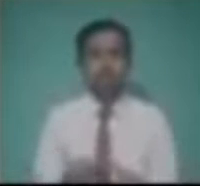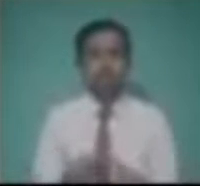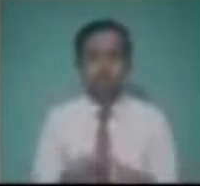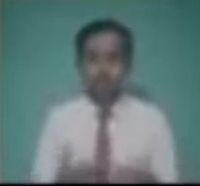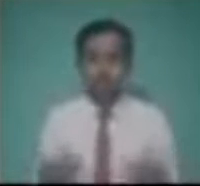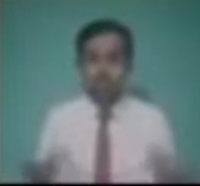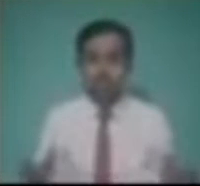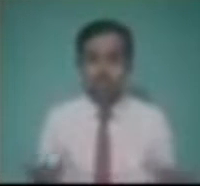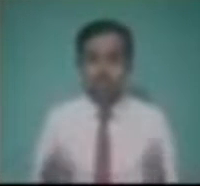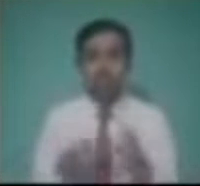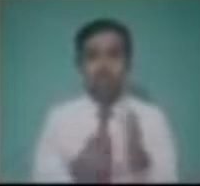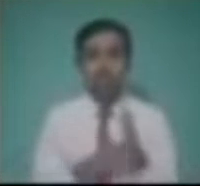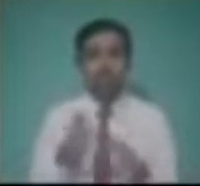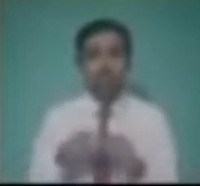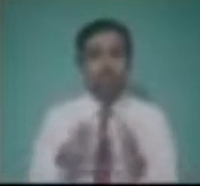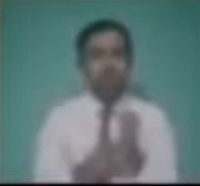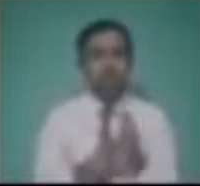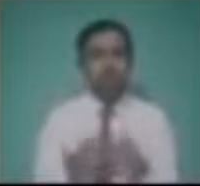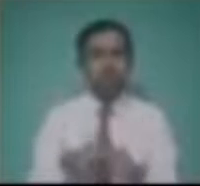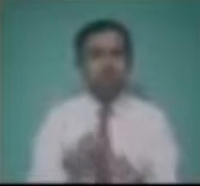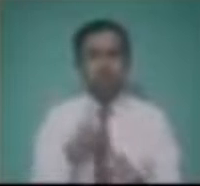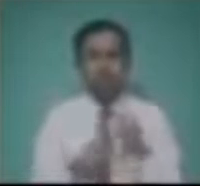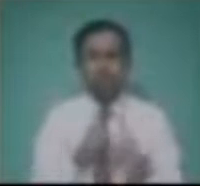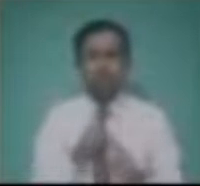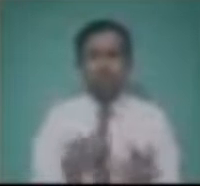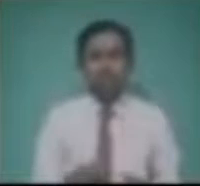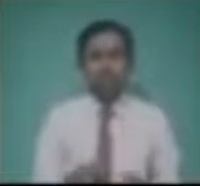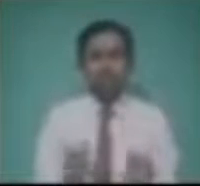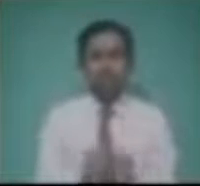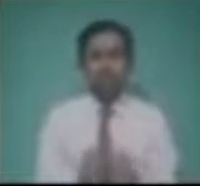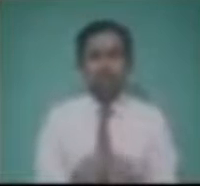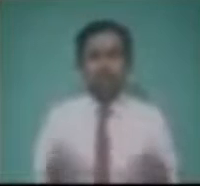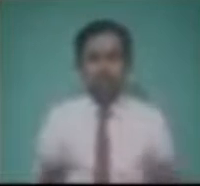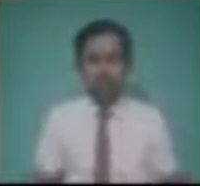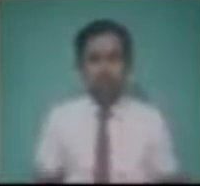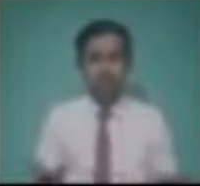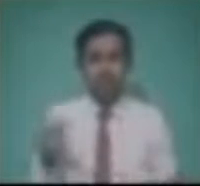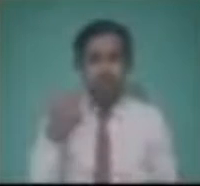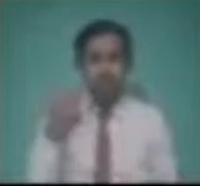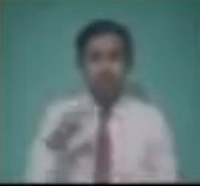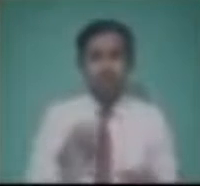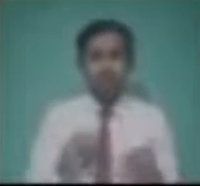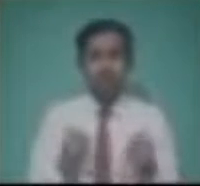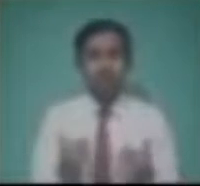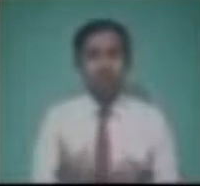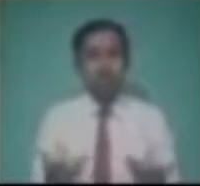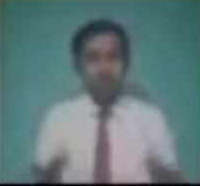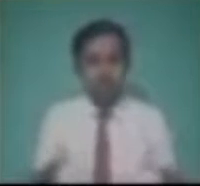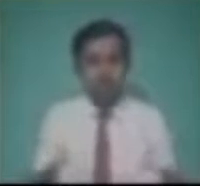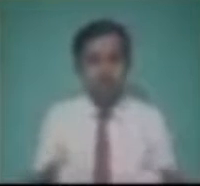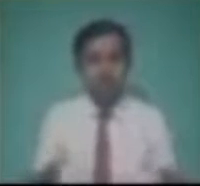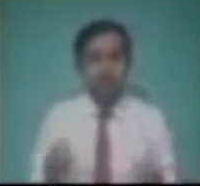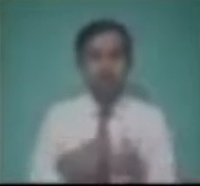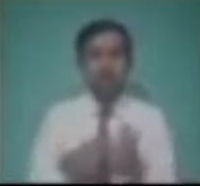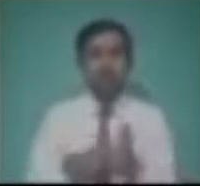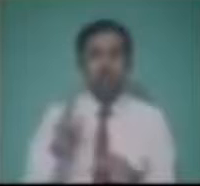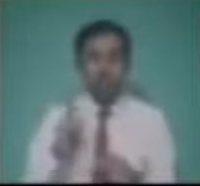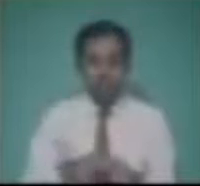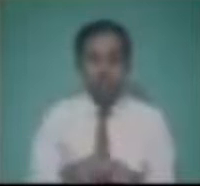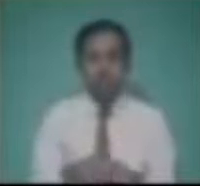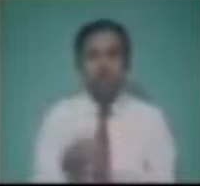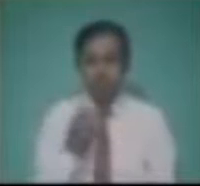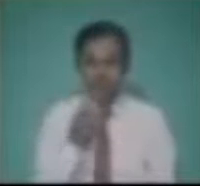නෑ. IMF IMF කීකේ දොඩ දොඩ හිටියට හරියන්නේ නැහැ. රටේ මිනිස්සුන්ගේ ජීවත් වෙන්න බැරි නම් IMF එක තම්බගෙන කන්නද